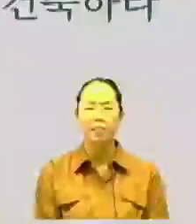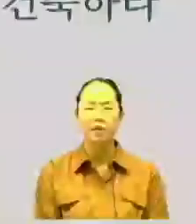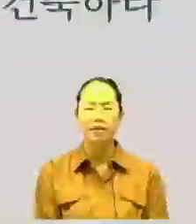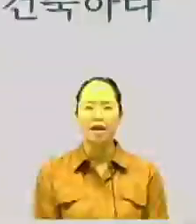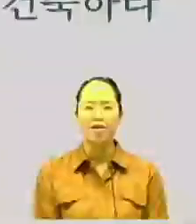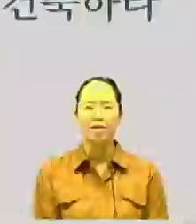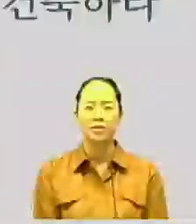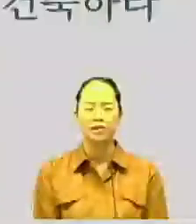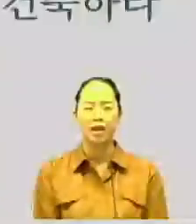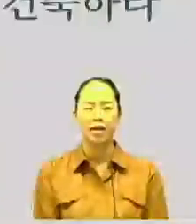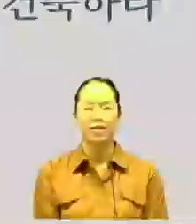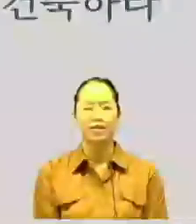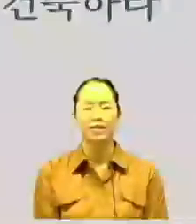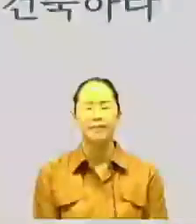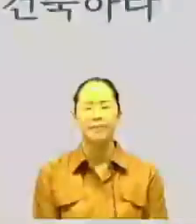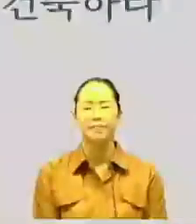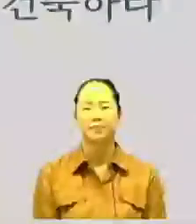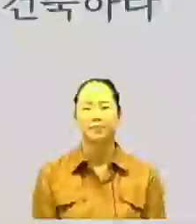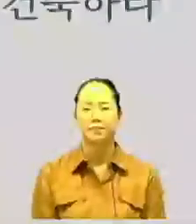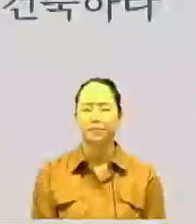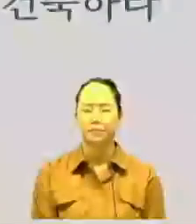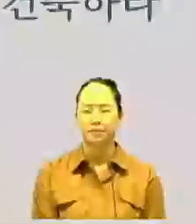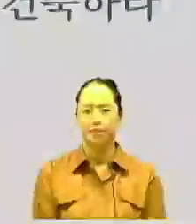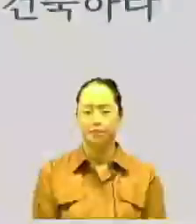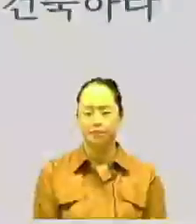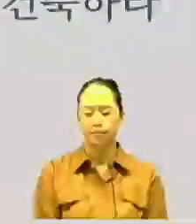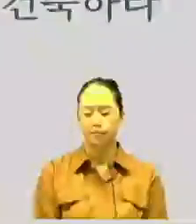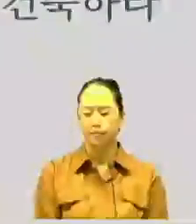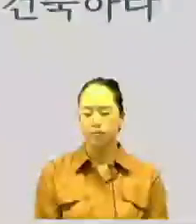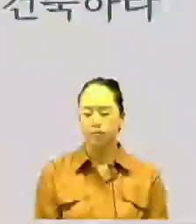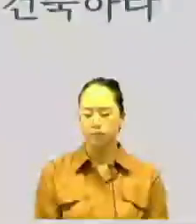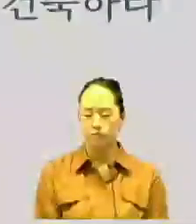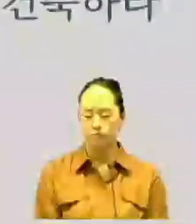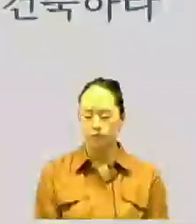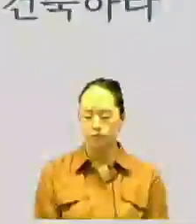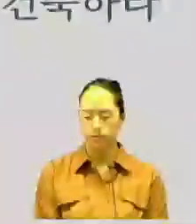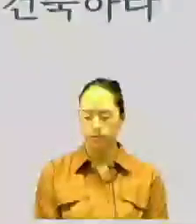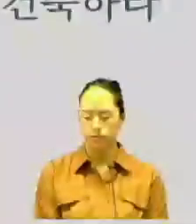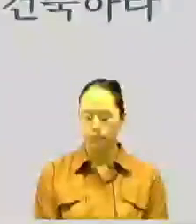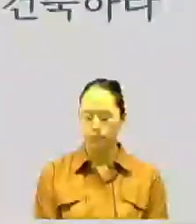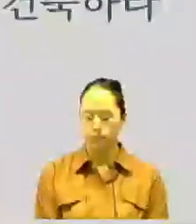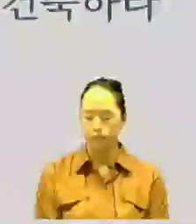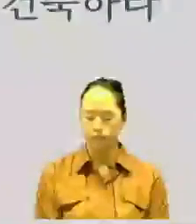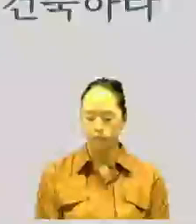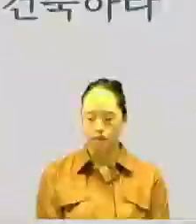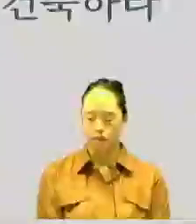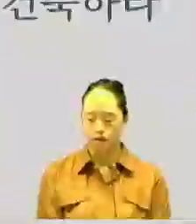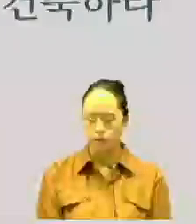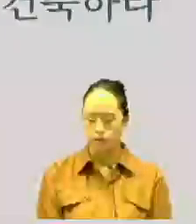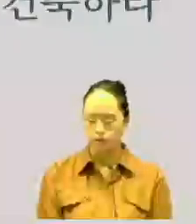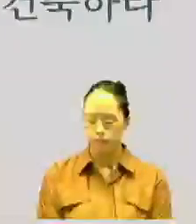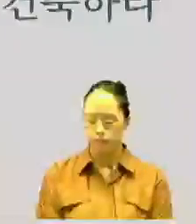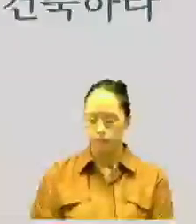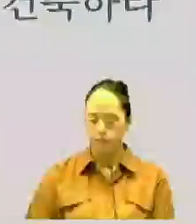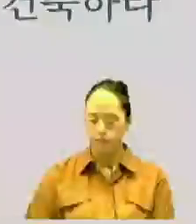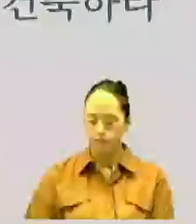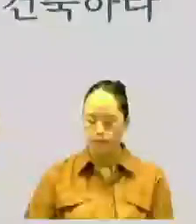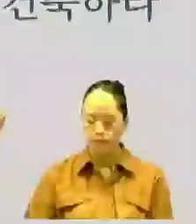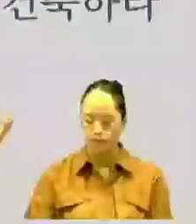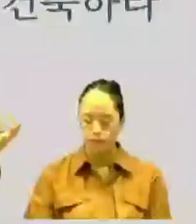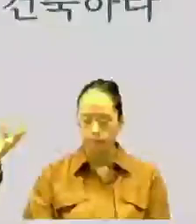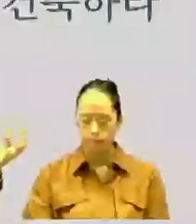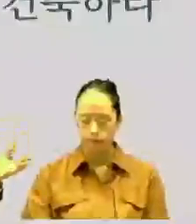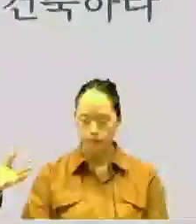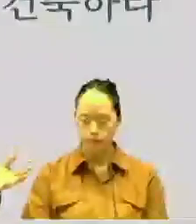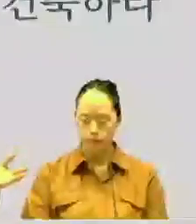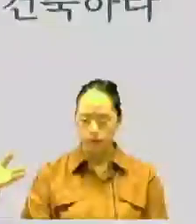知以赛亚和这个居鲁士当时说呢，哎，你的名字已经记录在了圣经以赛亚书里边。然后当时这